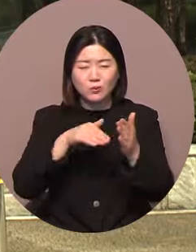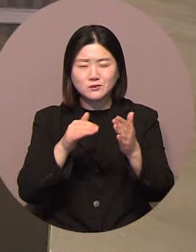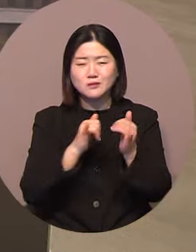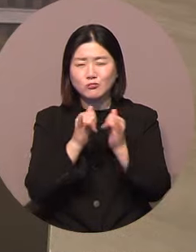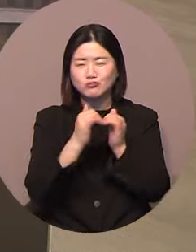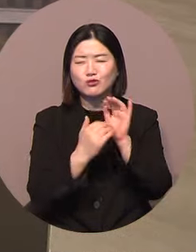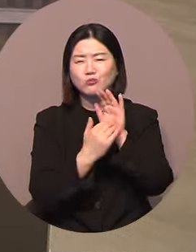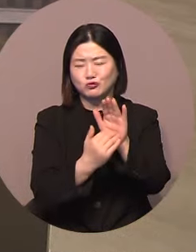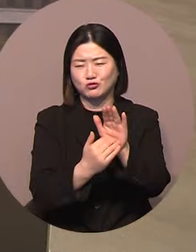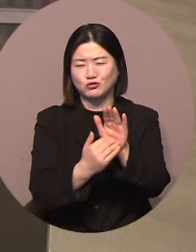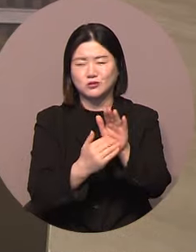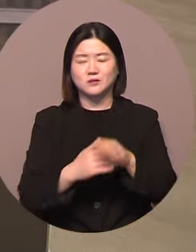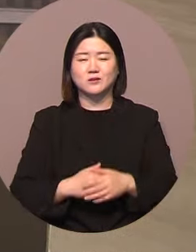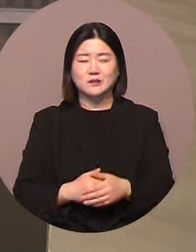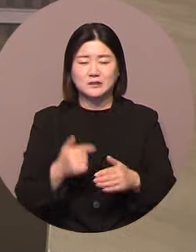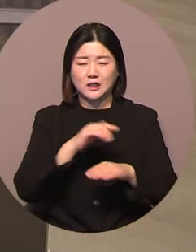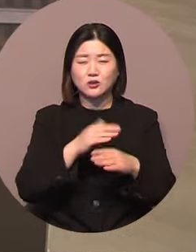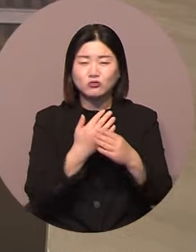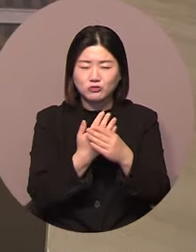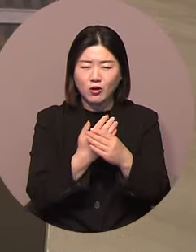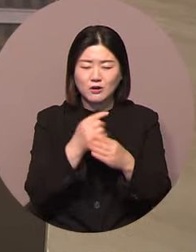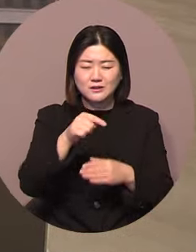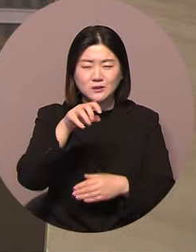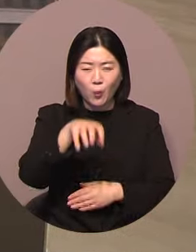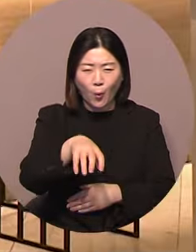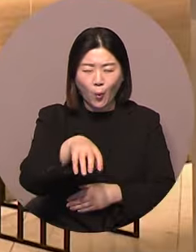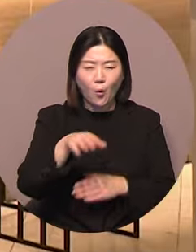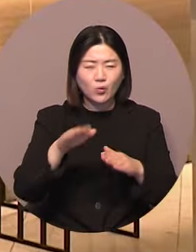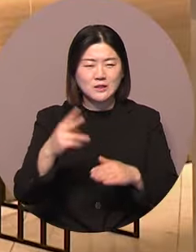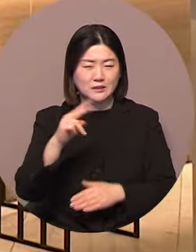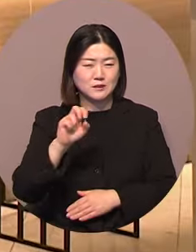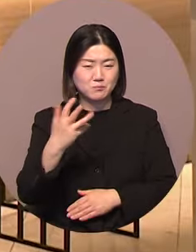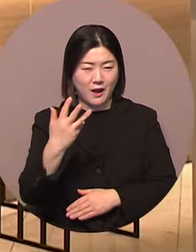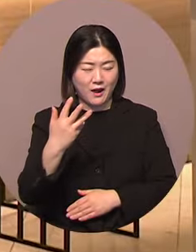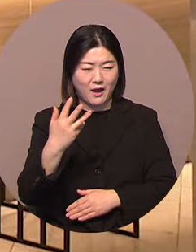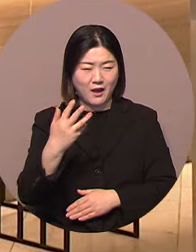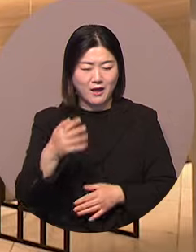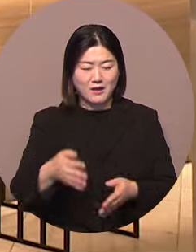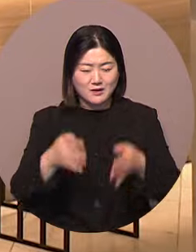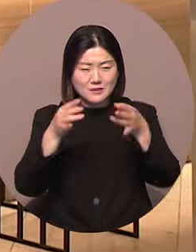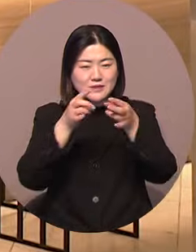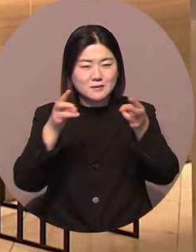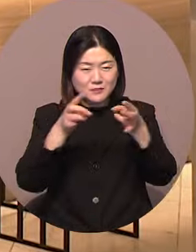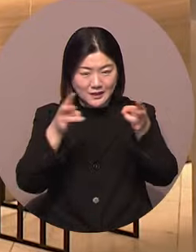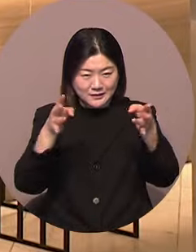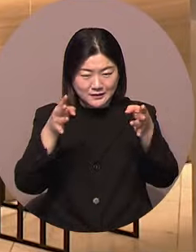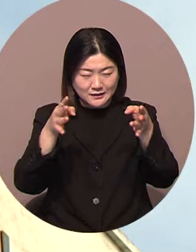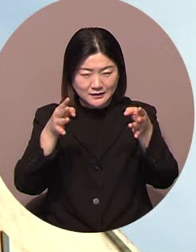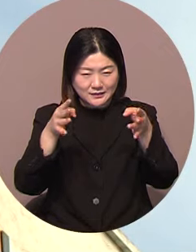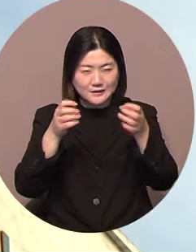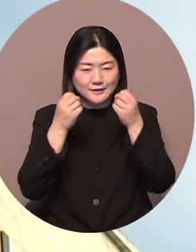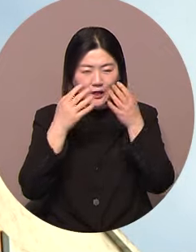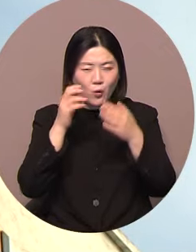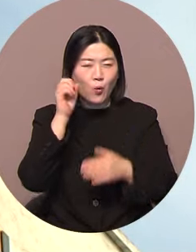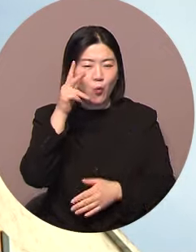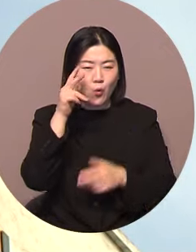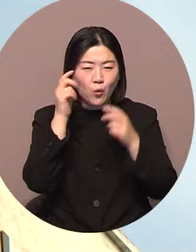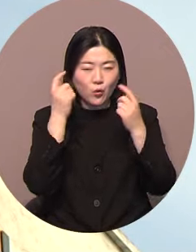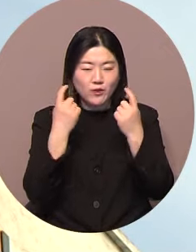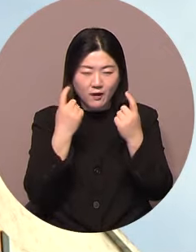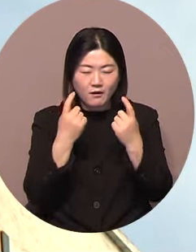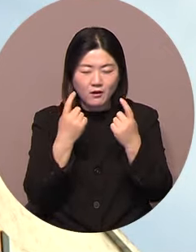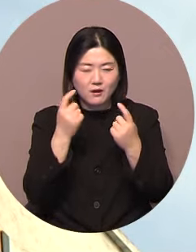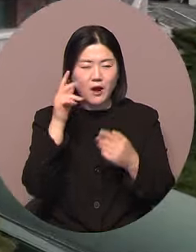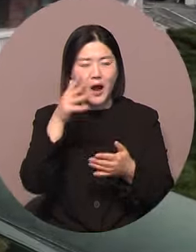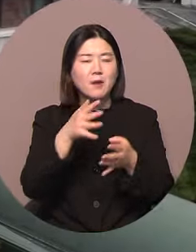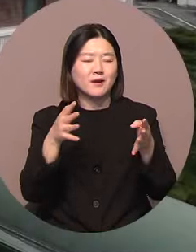인터뷰를 거부한 가운데 대전 유성구는 해당 무지에 오는 2028 까지 24층 규모에 새로운 관광호텔과